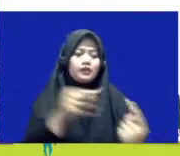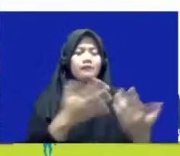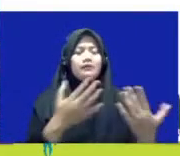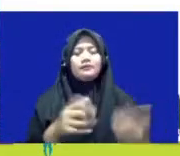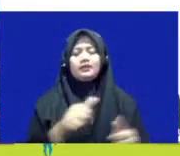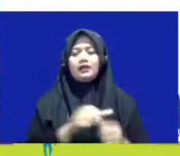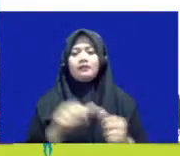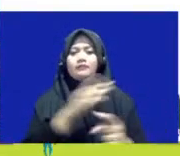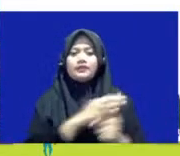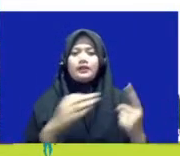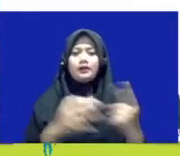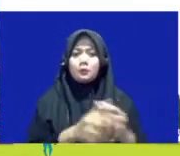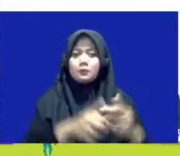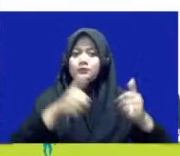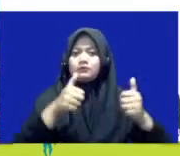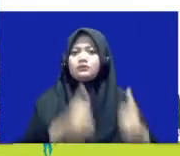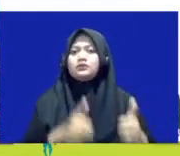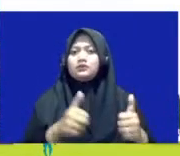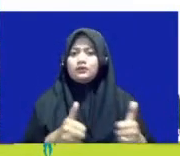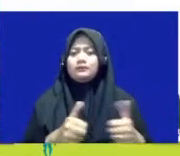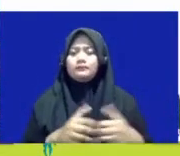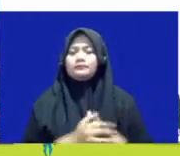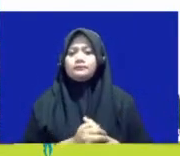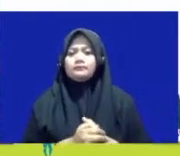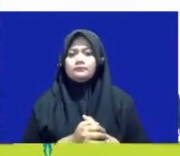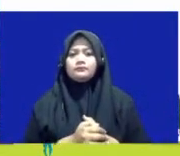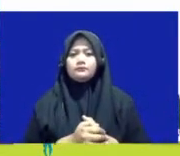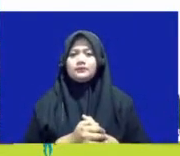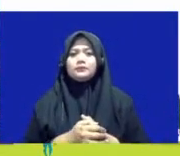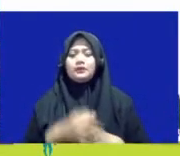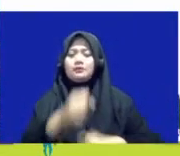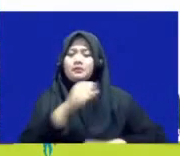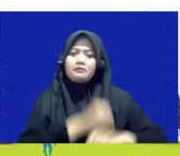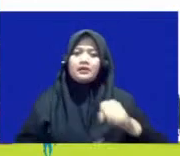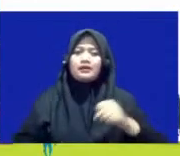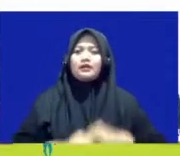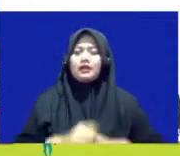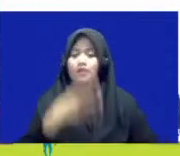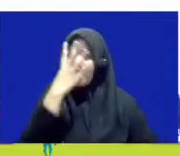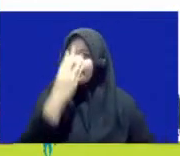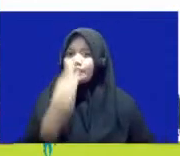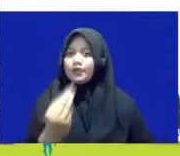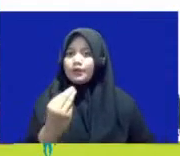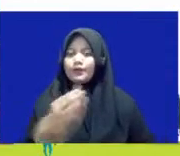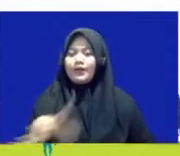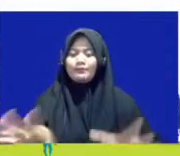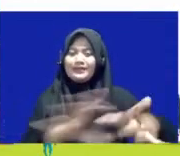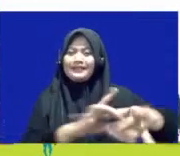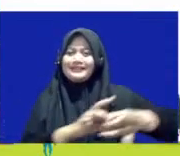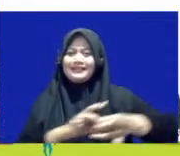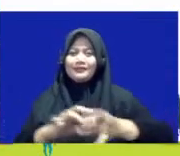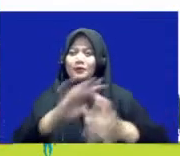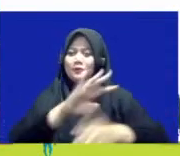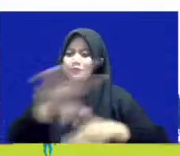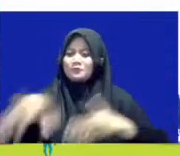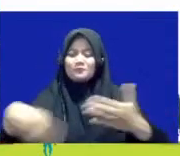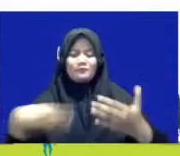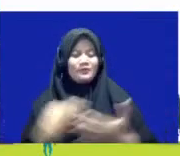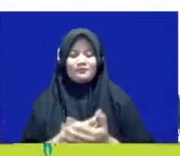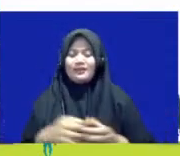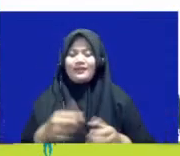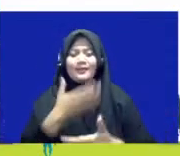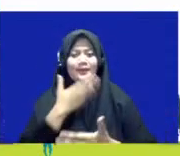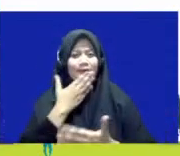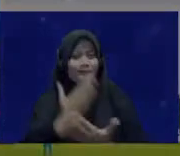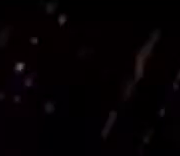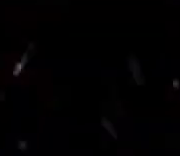siaga. Disitulah bisa kami bergerak dengan serius, dengan bekerja sama semua pihak. Terima kasih.